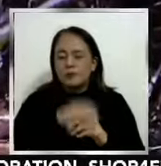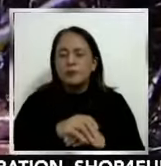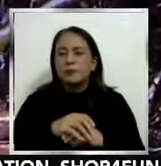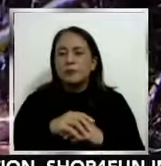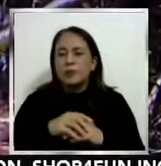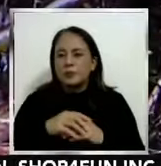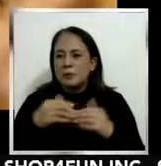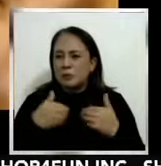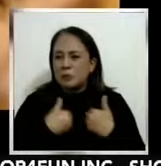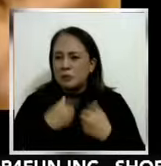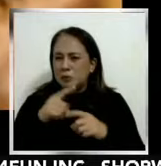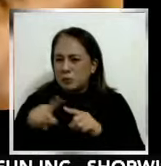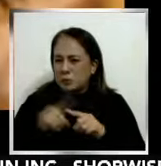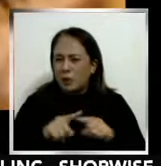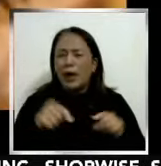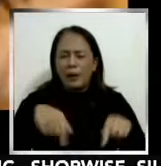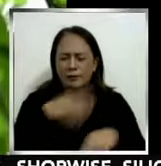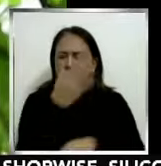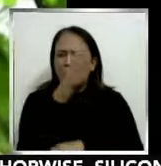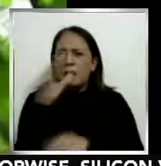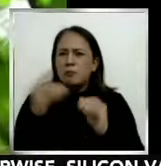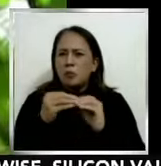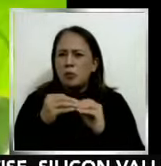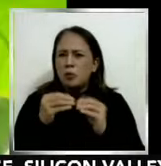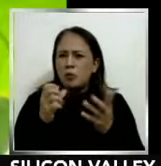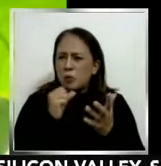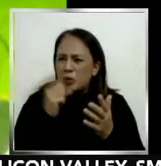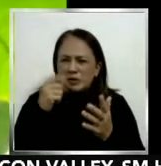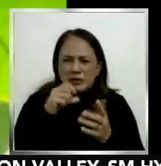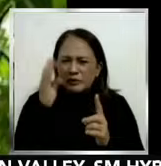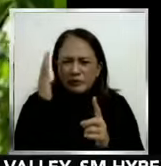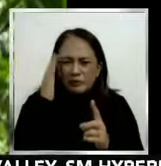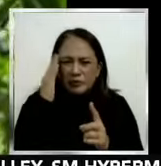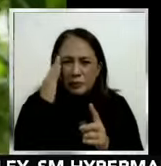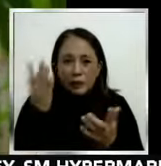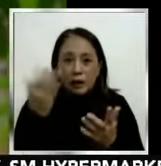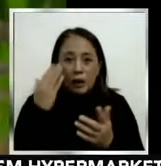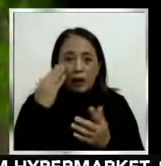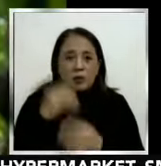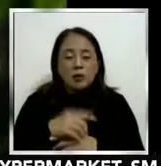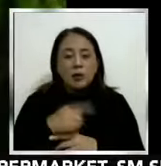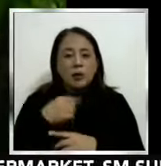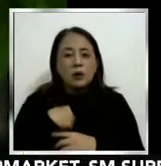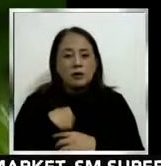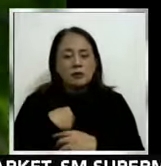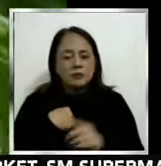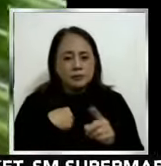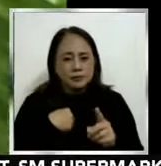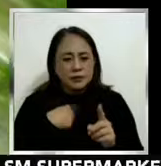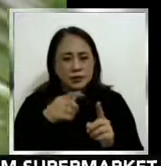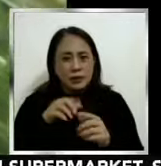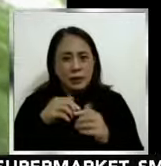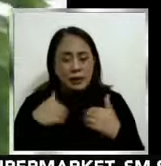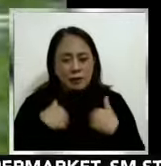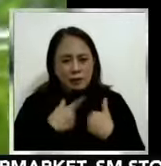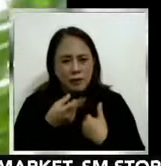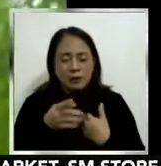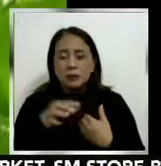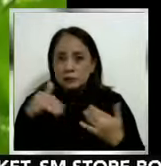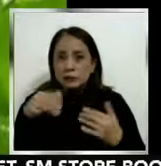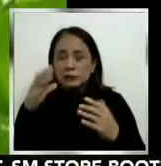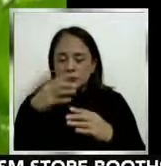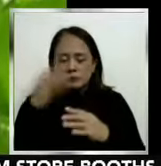hayop sa ating kagubatan na hindi tayo ganun kapamilyar. E alam niyo ba kung ano ang di o manulubilipad na mammal na ito na makikita rin sa Mindanao?